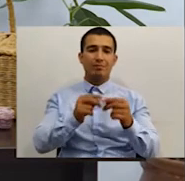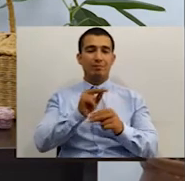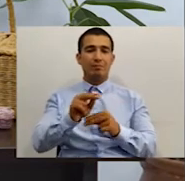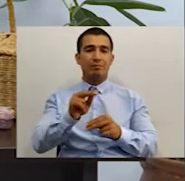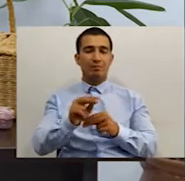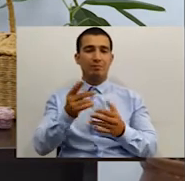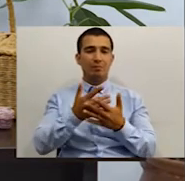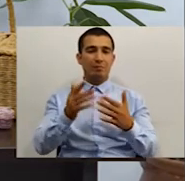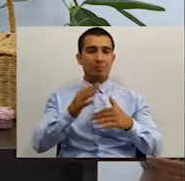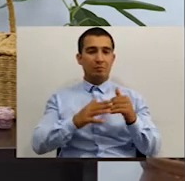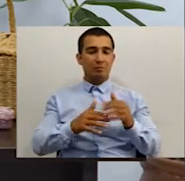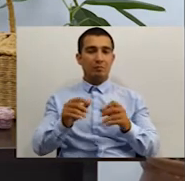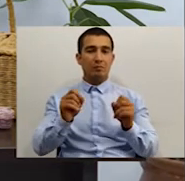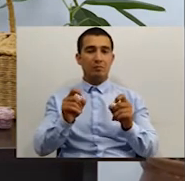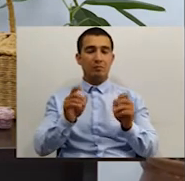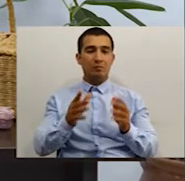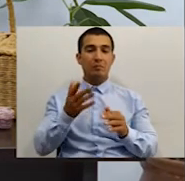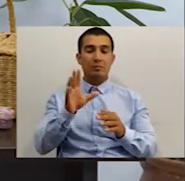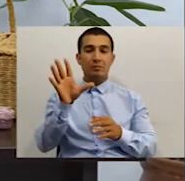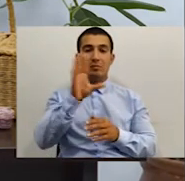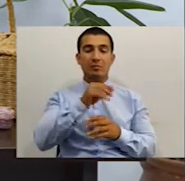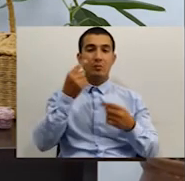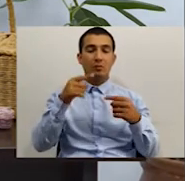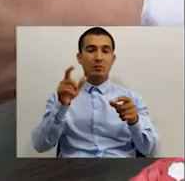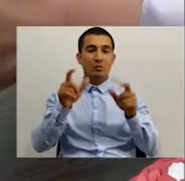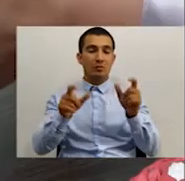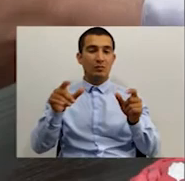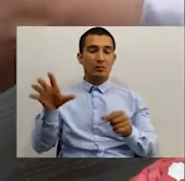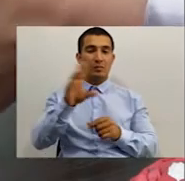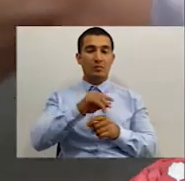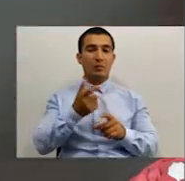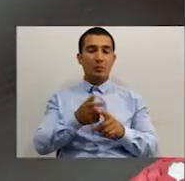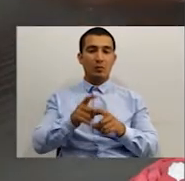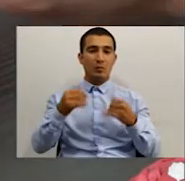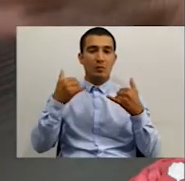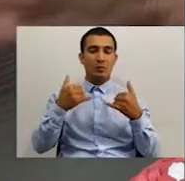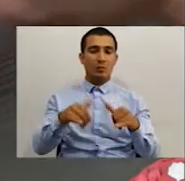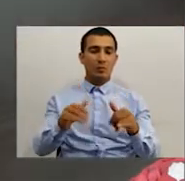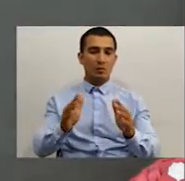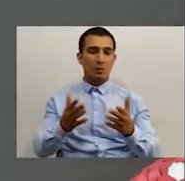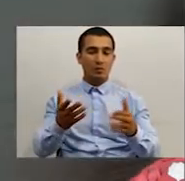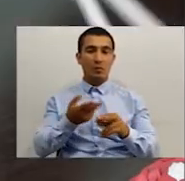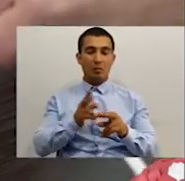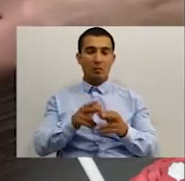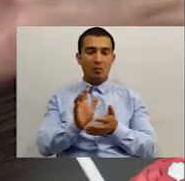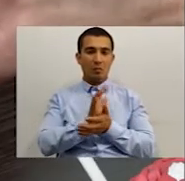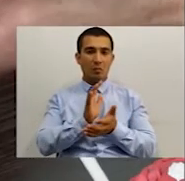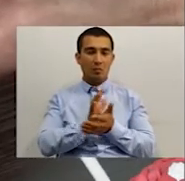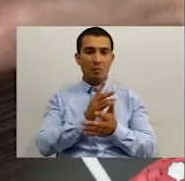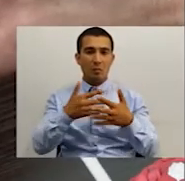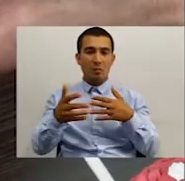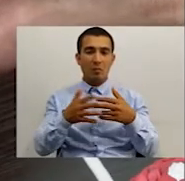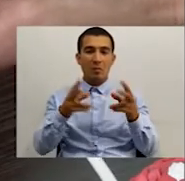үлейліді құнар болады. Қогенләне қойыл қалдырасыны. Адамлы қайран боладым. Адды газеттіні,